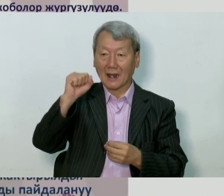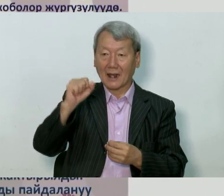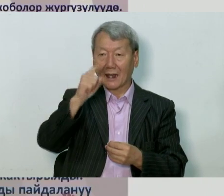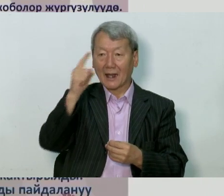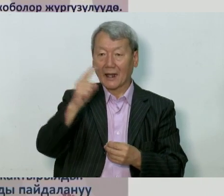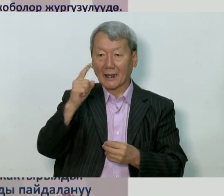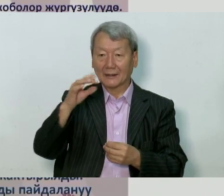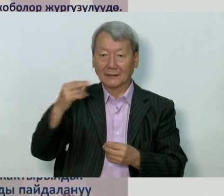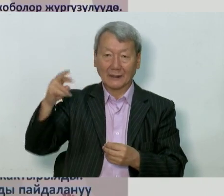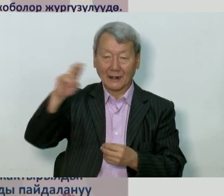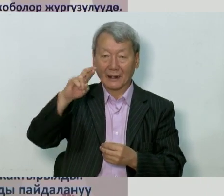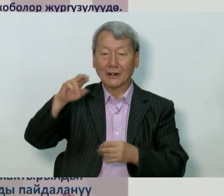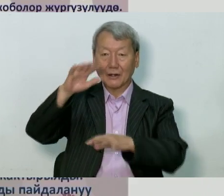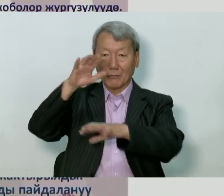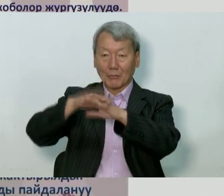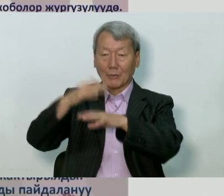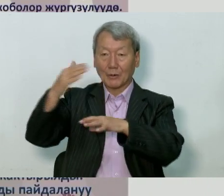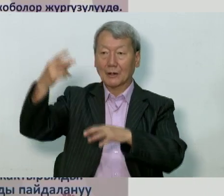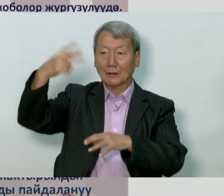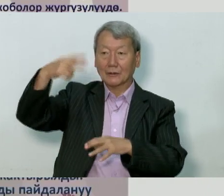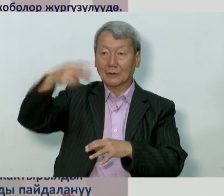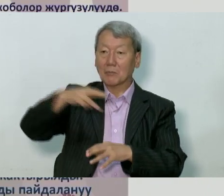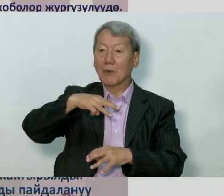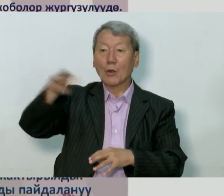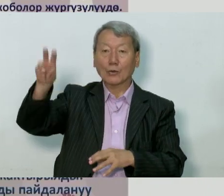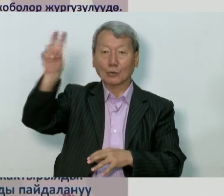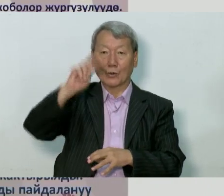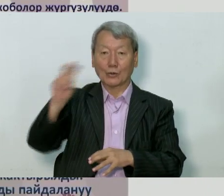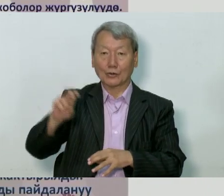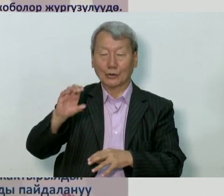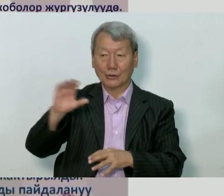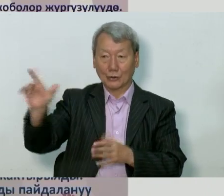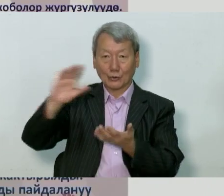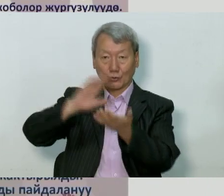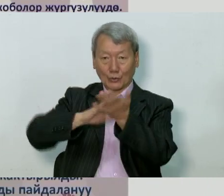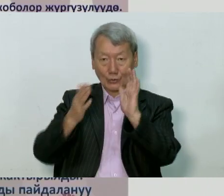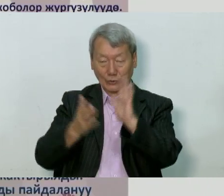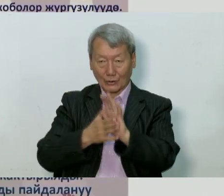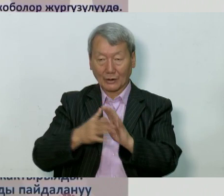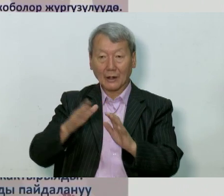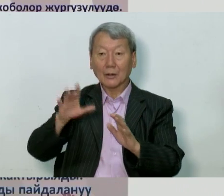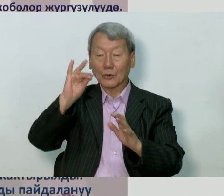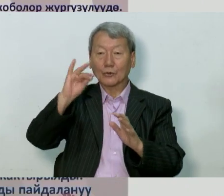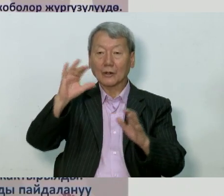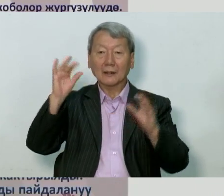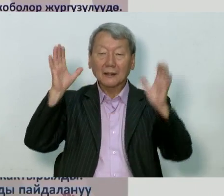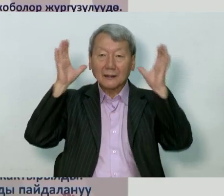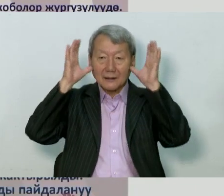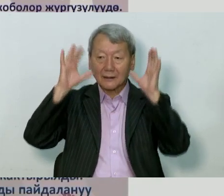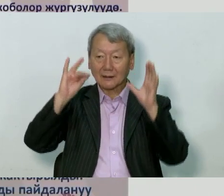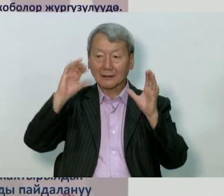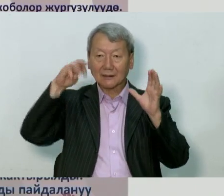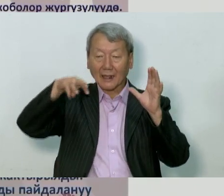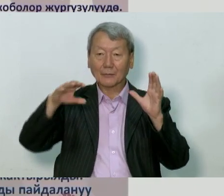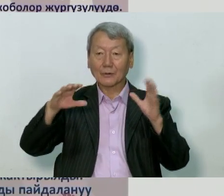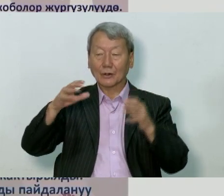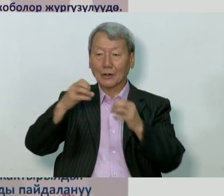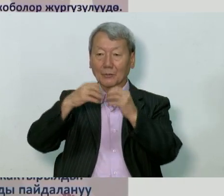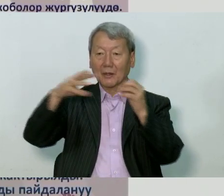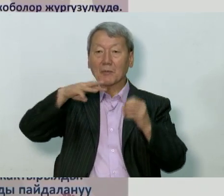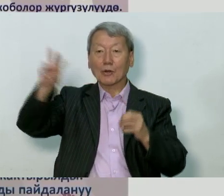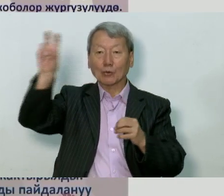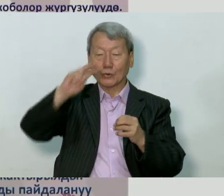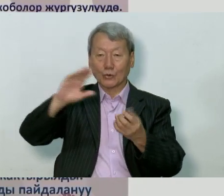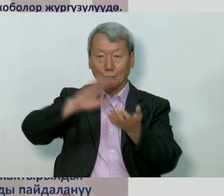өнүктүрүү банкы менен 20 миллион АКШ долларына макулдашууну жана Ислам өнүктүрүү банкы менен 15 миллион